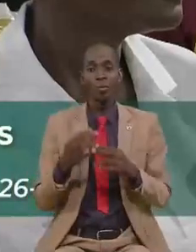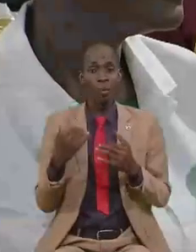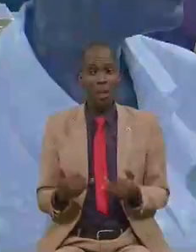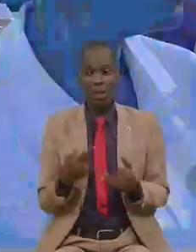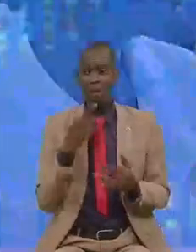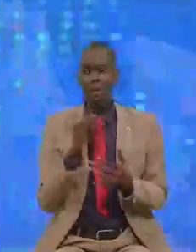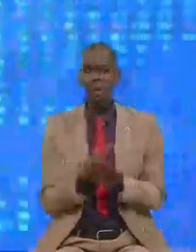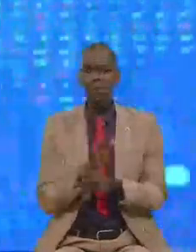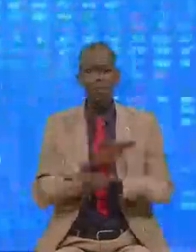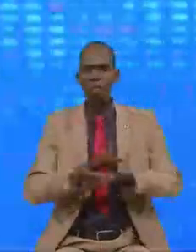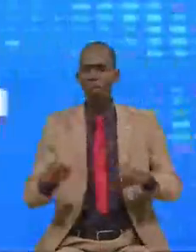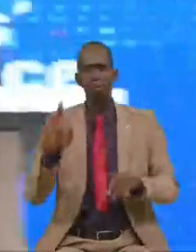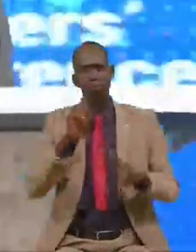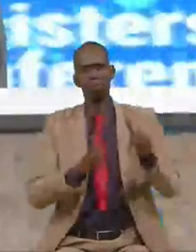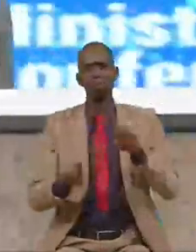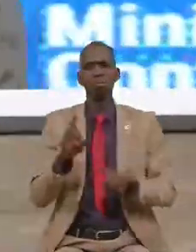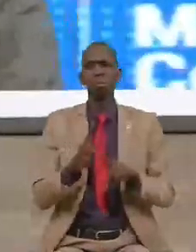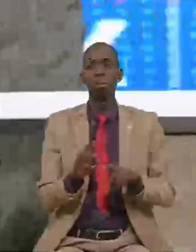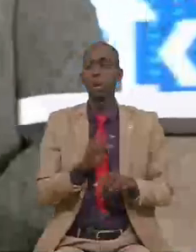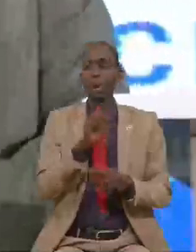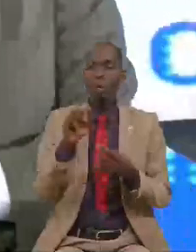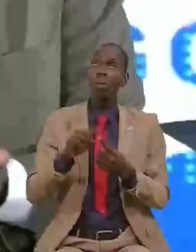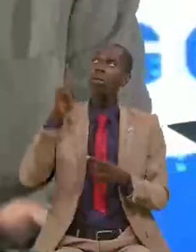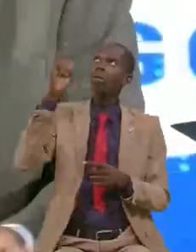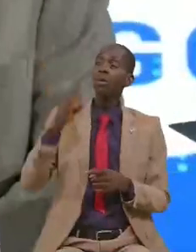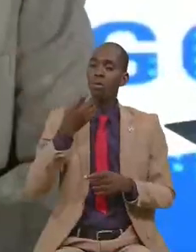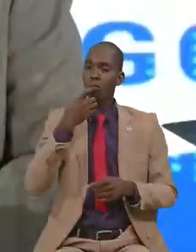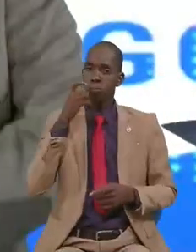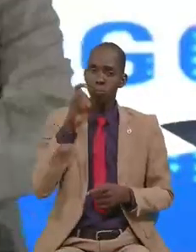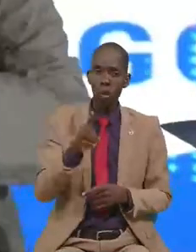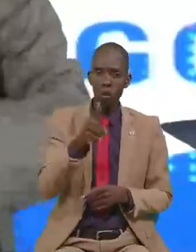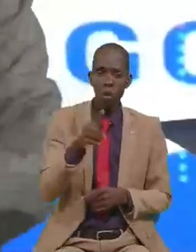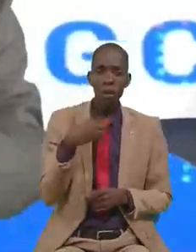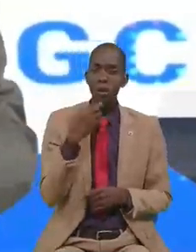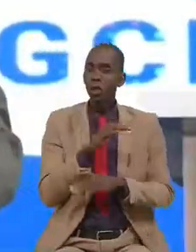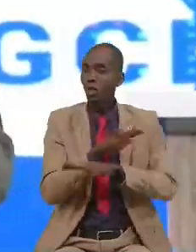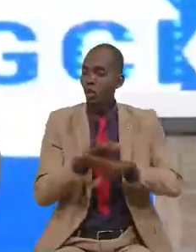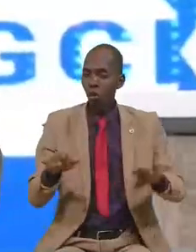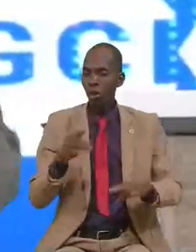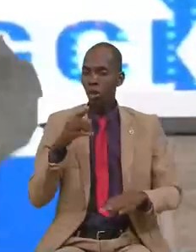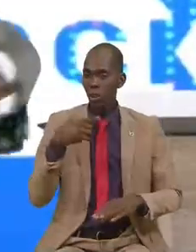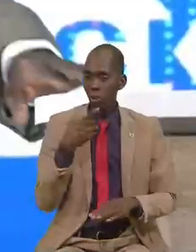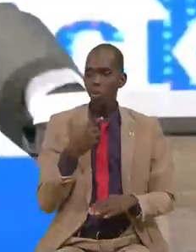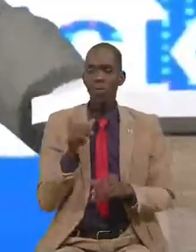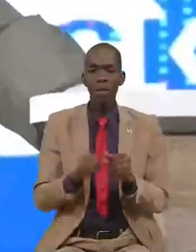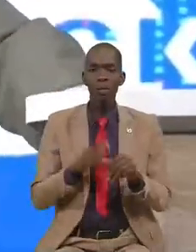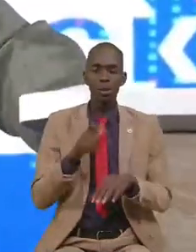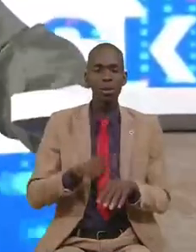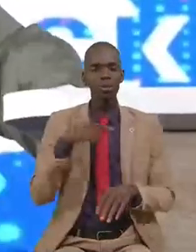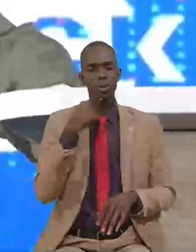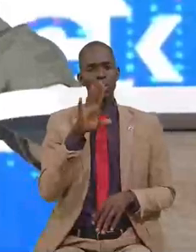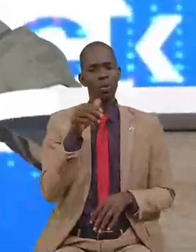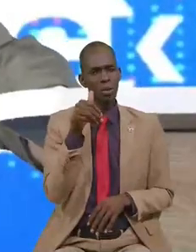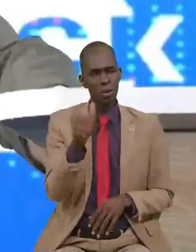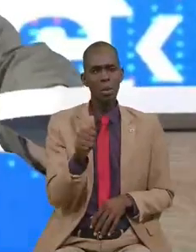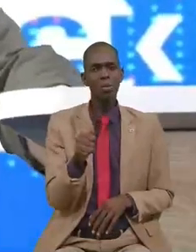Et il ne dit pas. Et quand Dieu te commande, et dit ne dis pas, et chaque fois tu te dis, c'est exactement ce